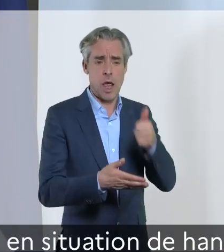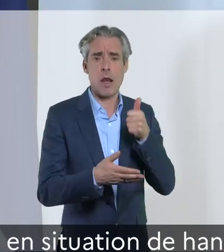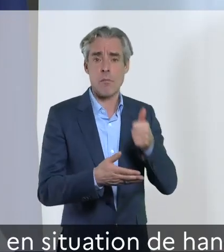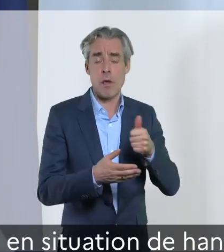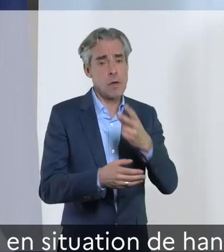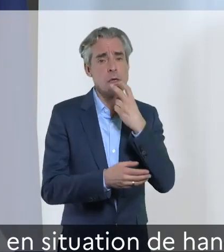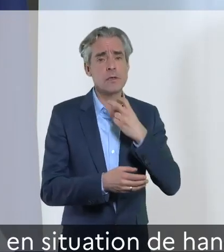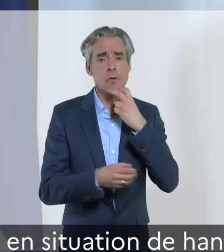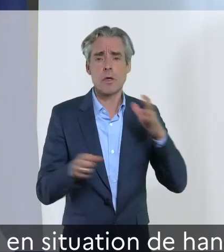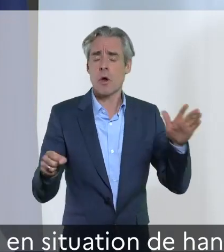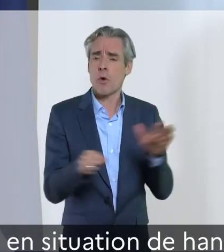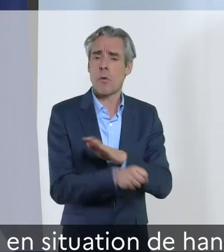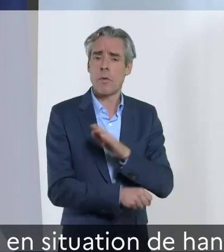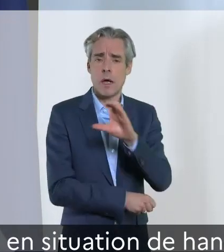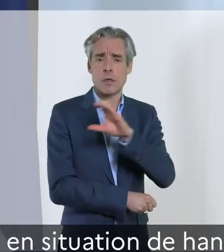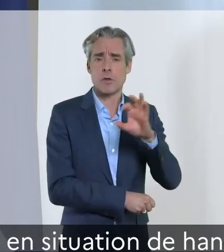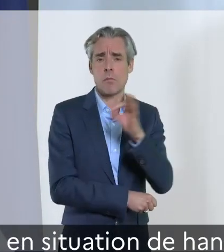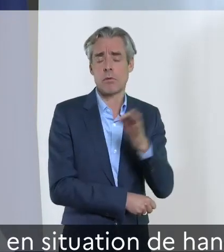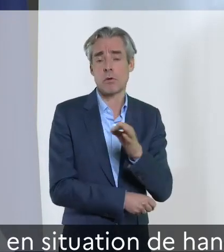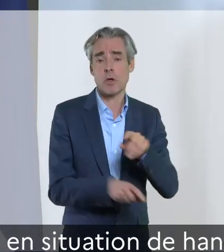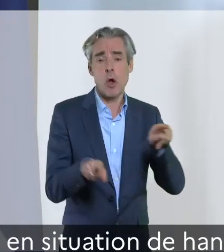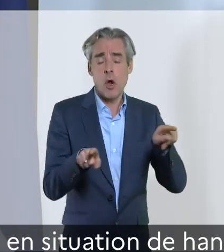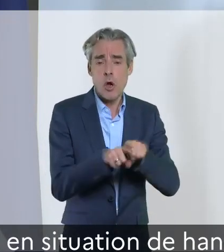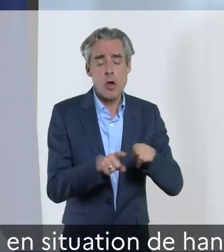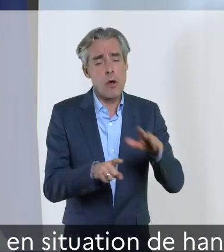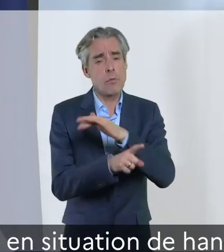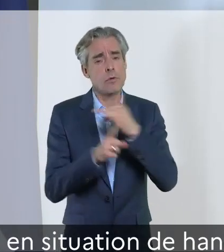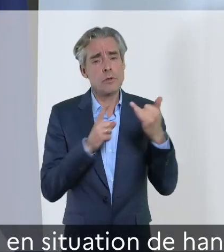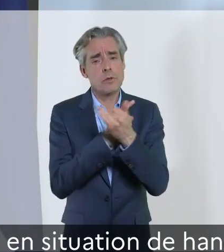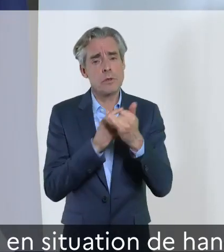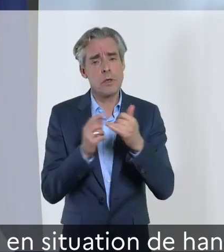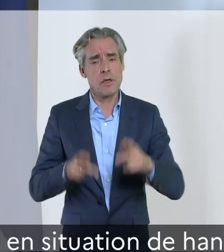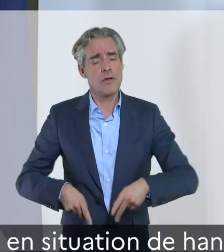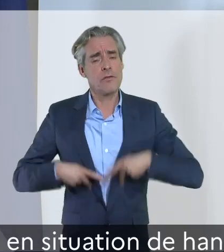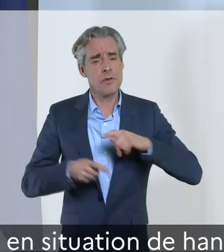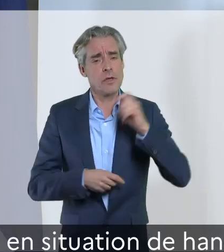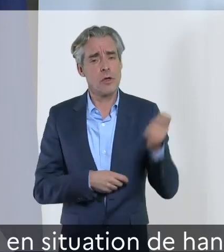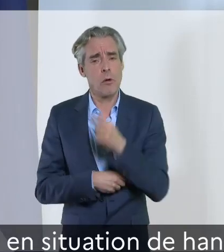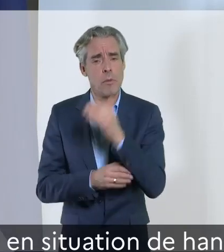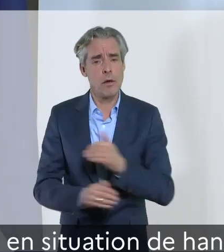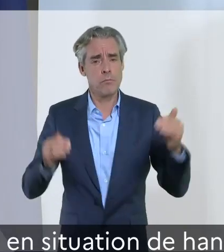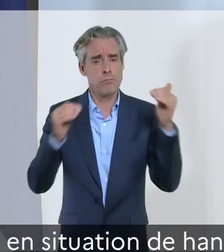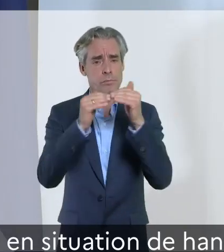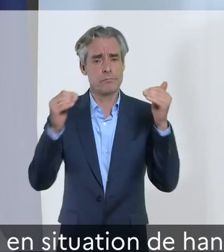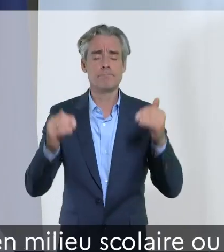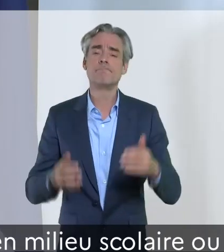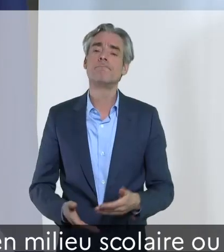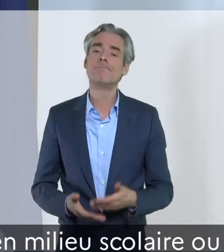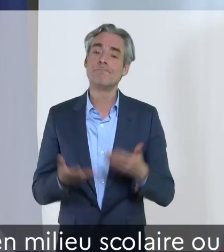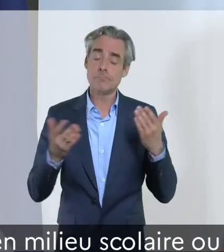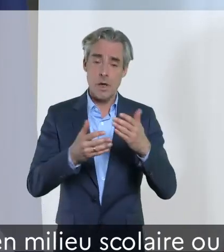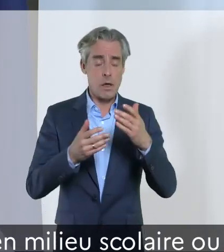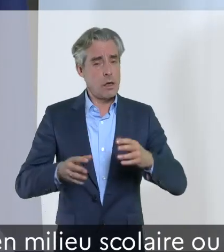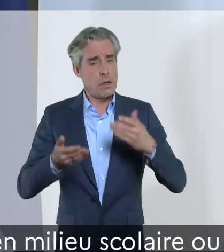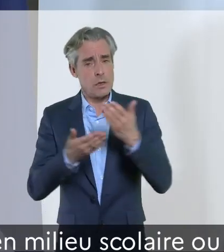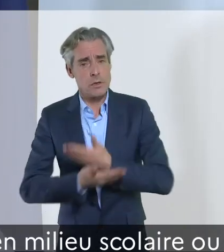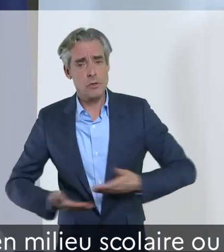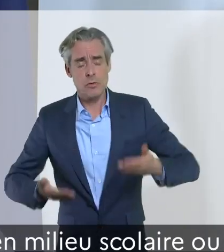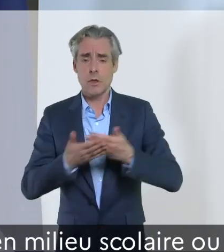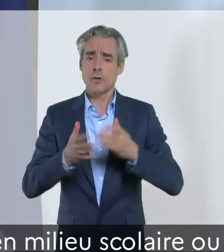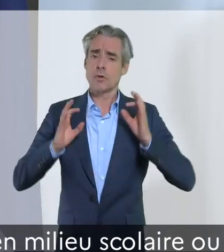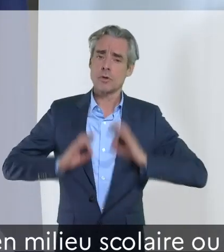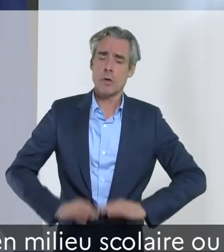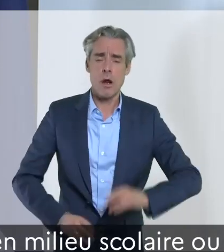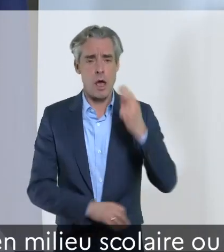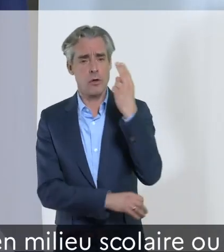de handicap sont des citoyens à part entière, dignes d'une vie comme les autres, au milieu des autres. Que ce soit en milieu scolaire